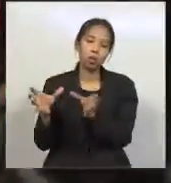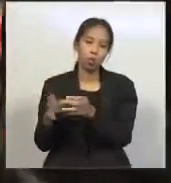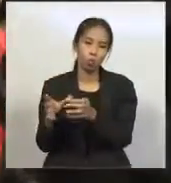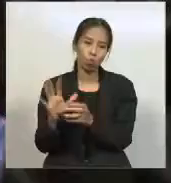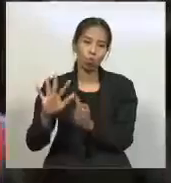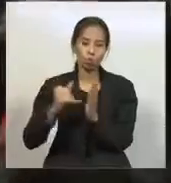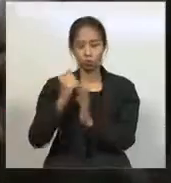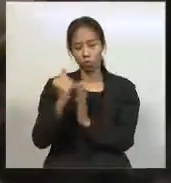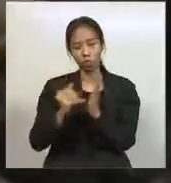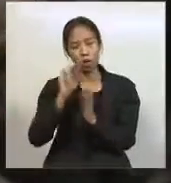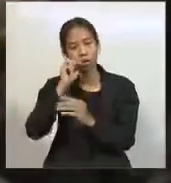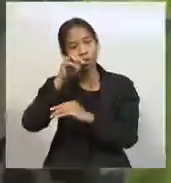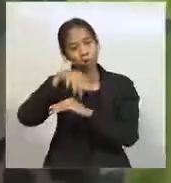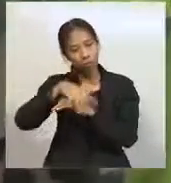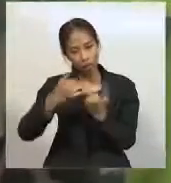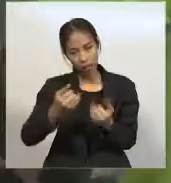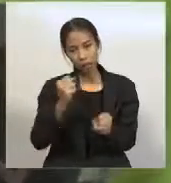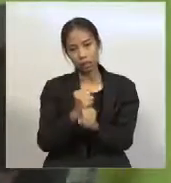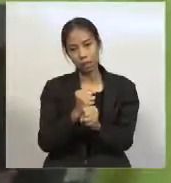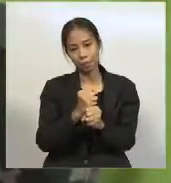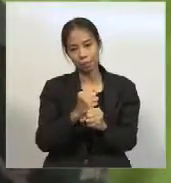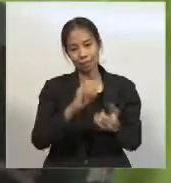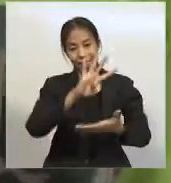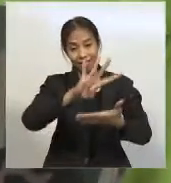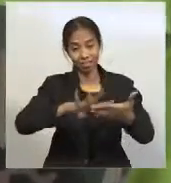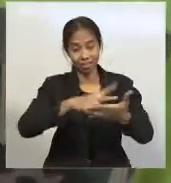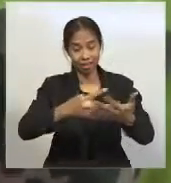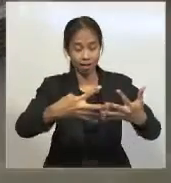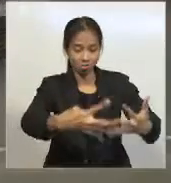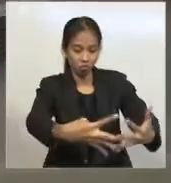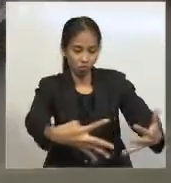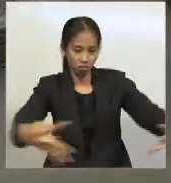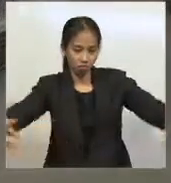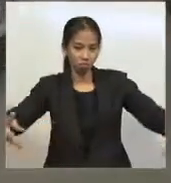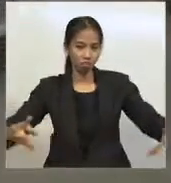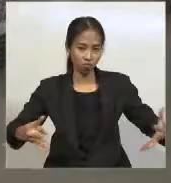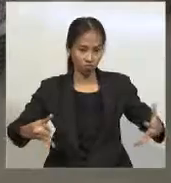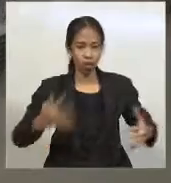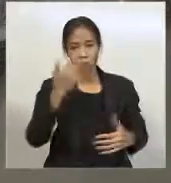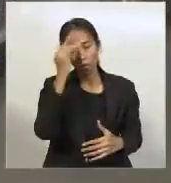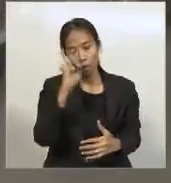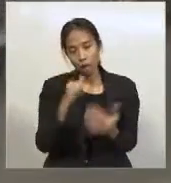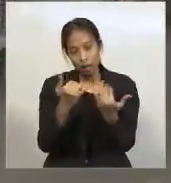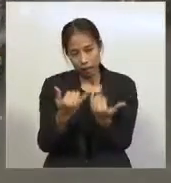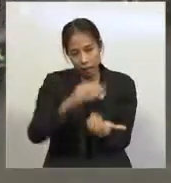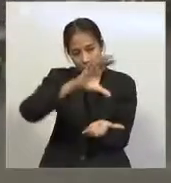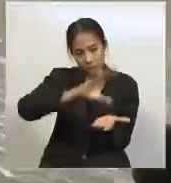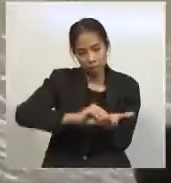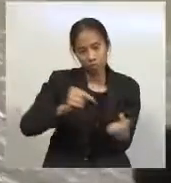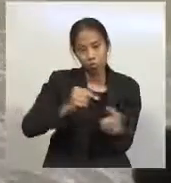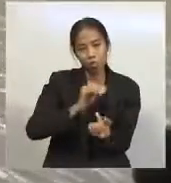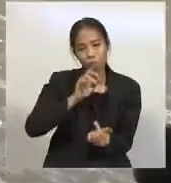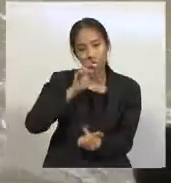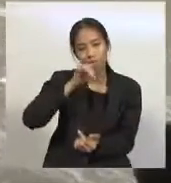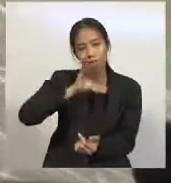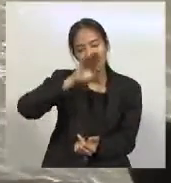ภัยของจังหวัดนครนายกได้ช่วยกันติดตั้งตาข่ายชุดที่2หลังลงพื้นที่ออกปฏิบัติการเก็บกู้ซากช้างป่าเขาใหญ่ที่พลัด